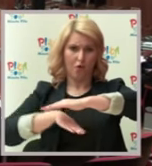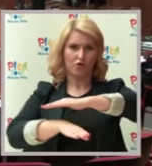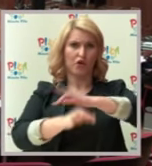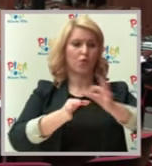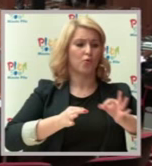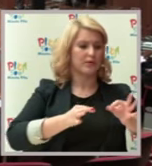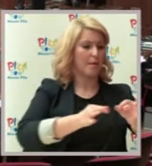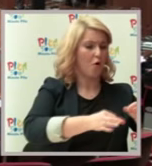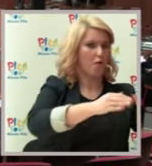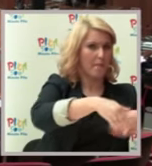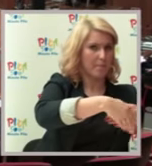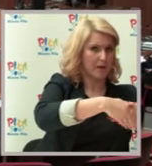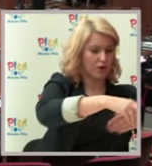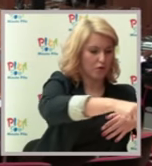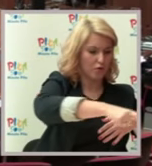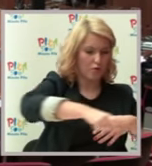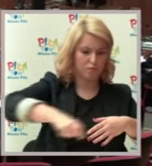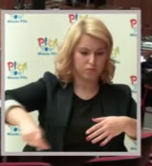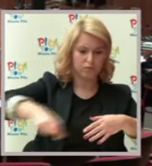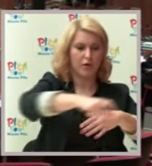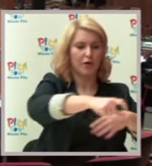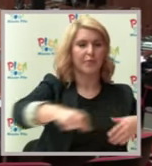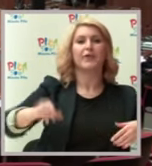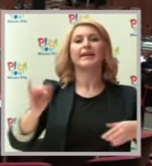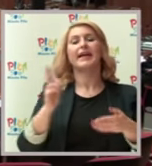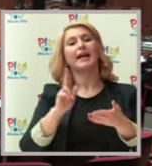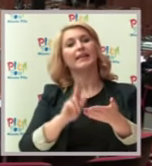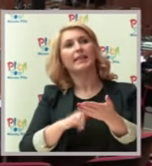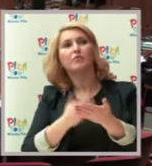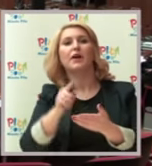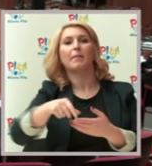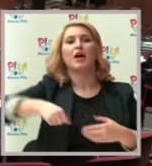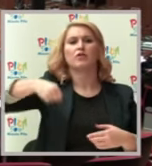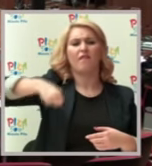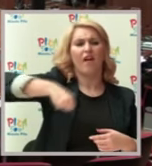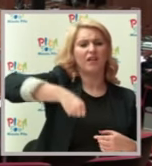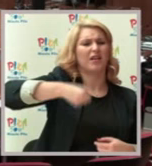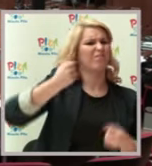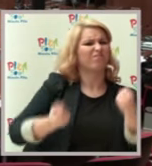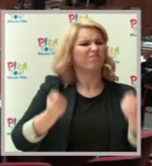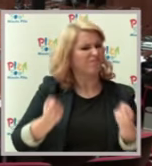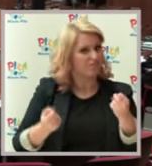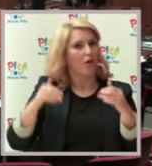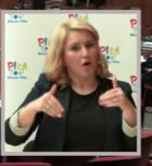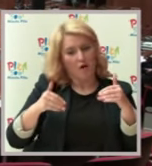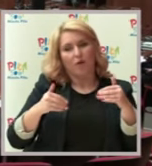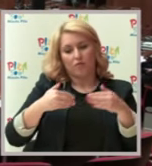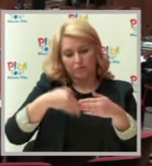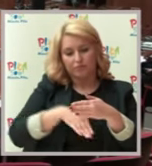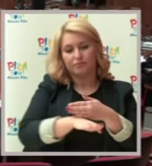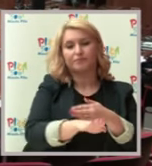Urzędu Marszałkowskiego, jest przebudowa połączenia Poznań-Piła. Oznacza nie